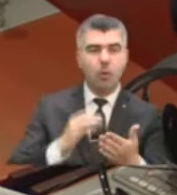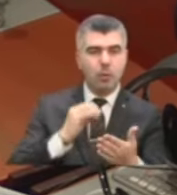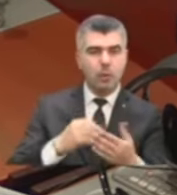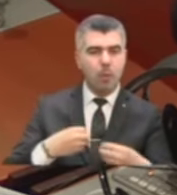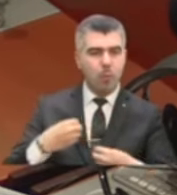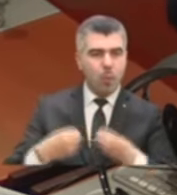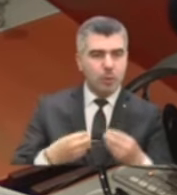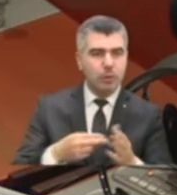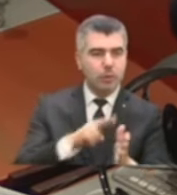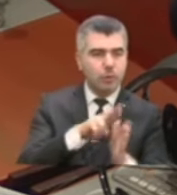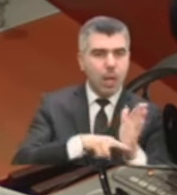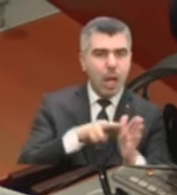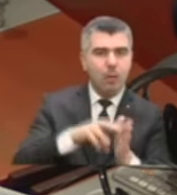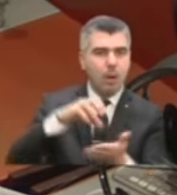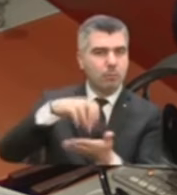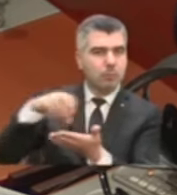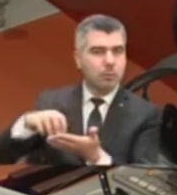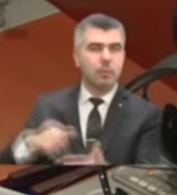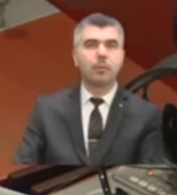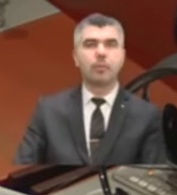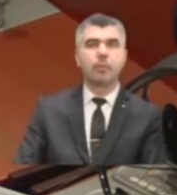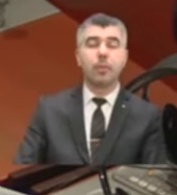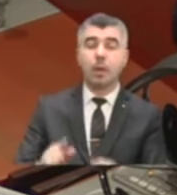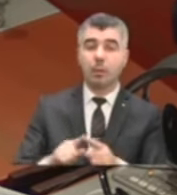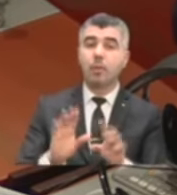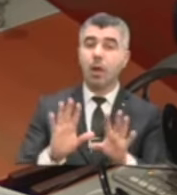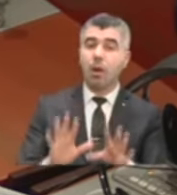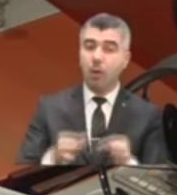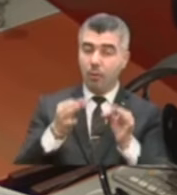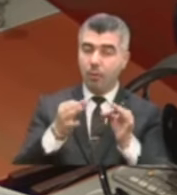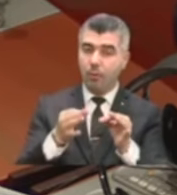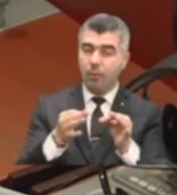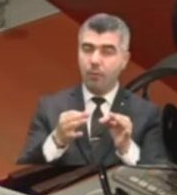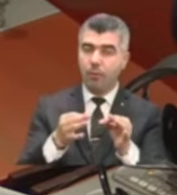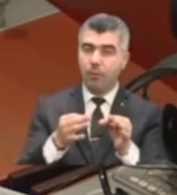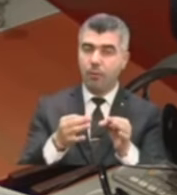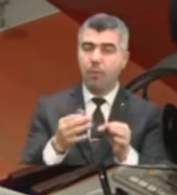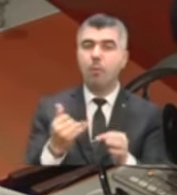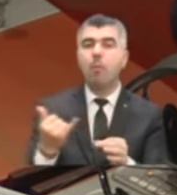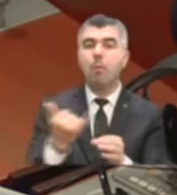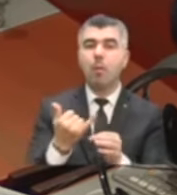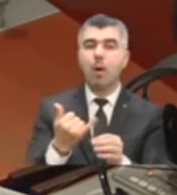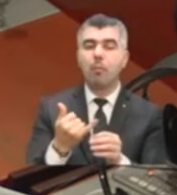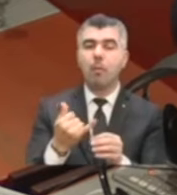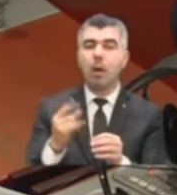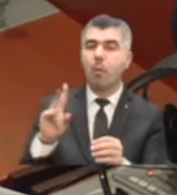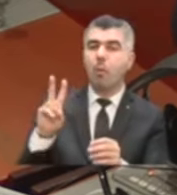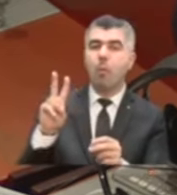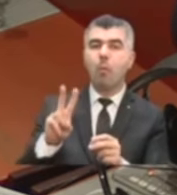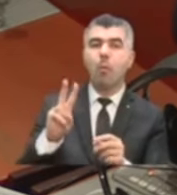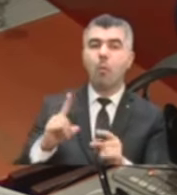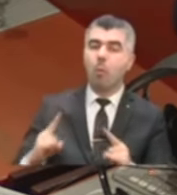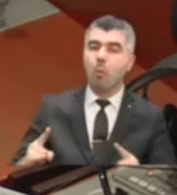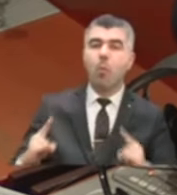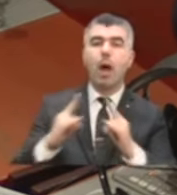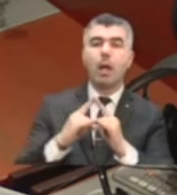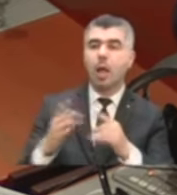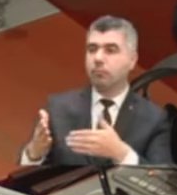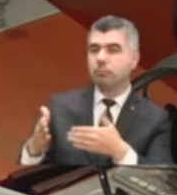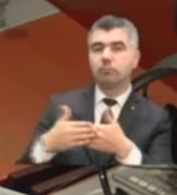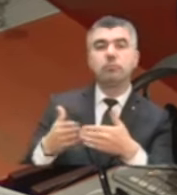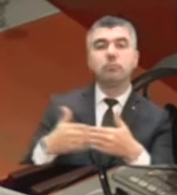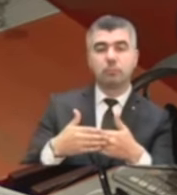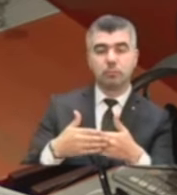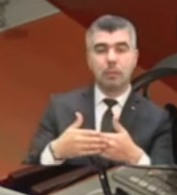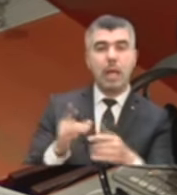الجهويين والمسؤولين المركزيين، فخدينا هذا القرار باش نستثمروا في المخيمات، نغلقوهم هذه السنة باش نستثمروا فيهم